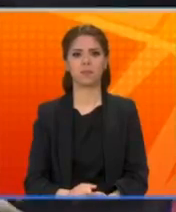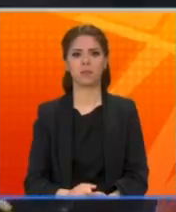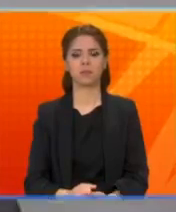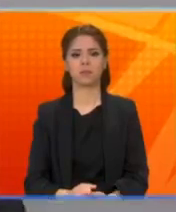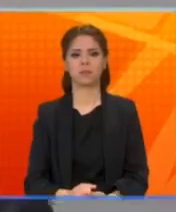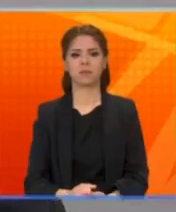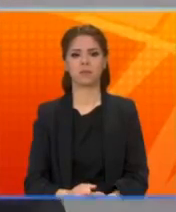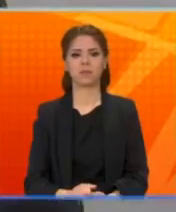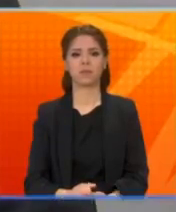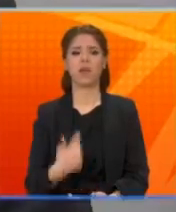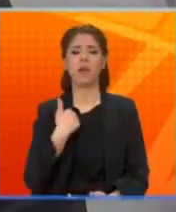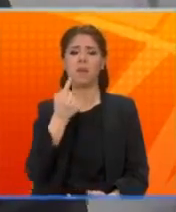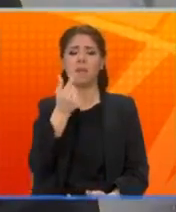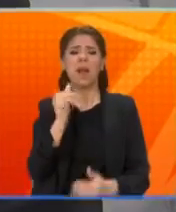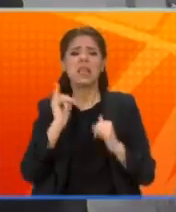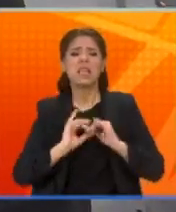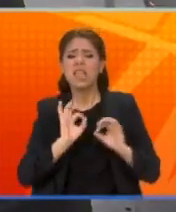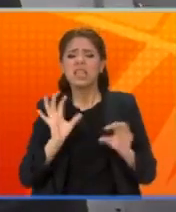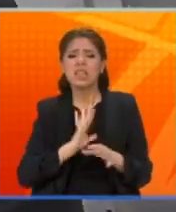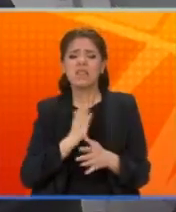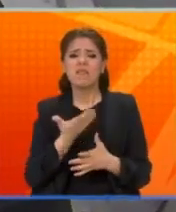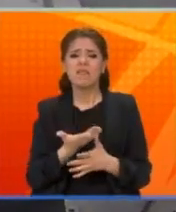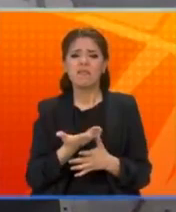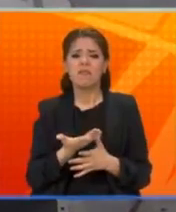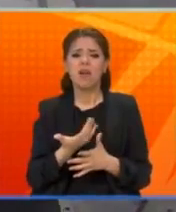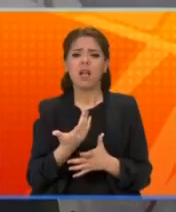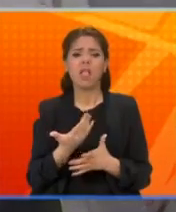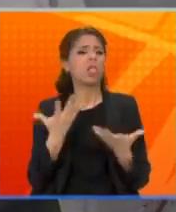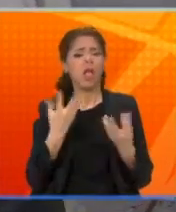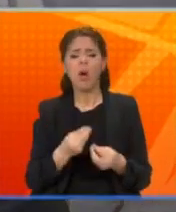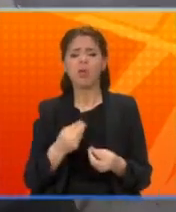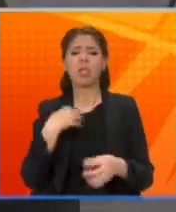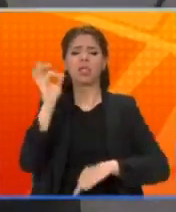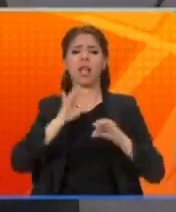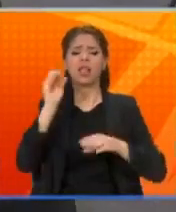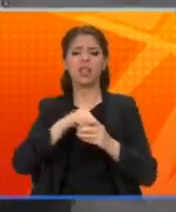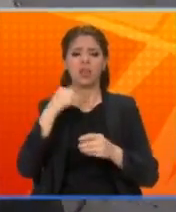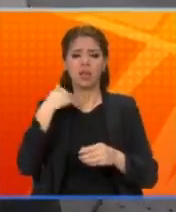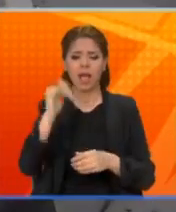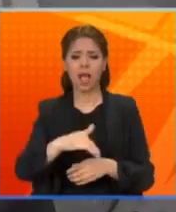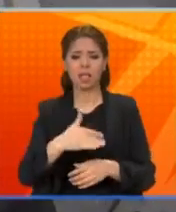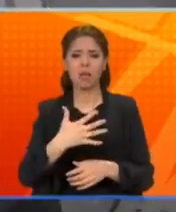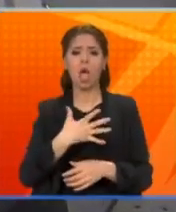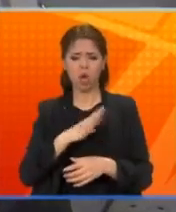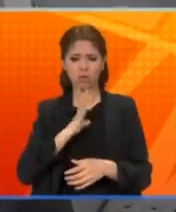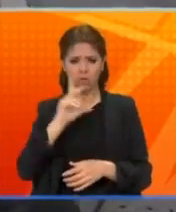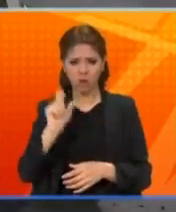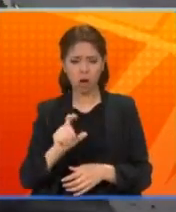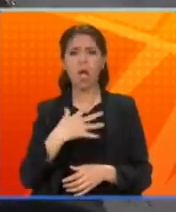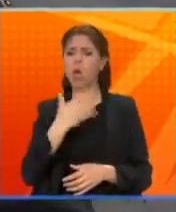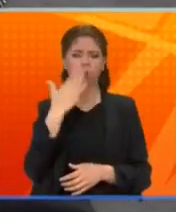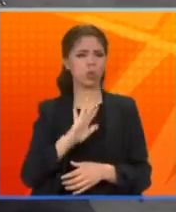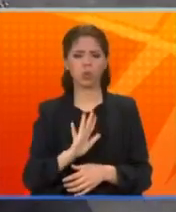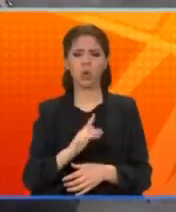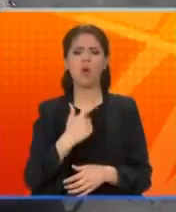Hocam bir saniye. Biraz rahatsızlığım vardı. Ne olduğunu bilmek için, test için geldim buraya. Öksürük var mı? Öksürük yok